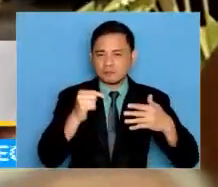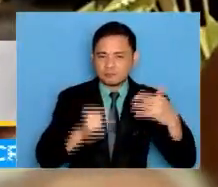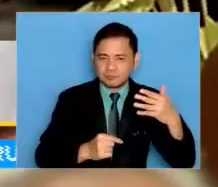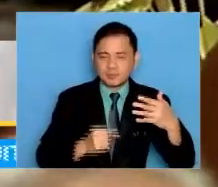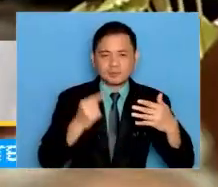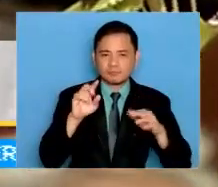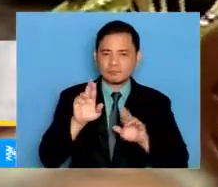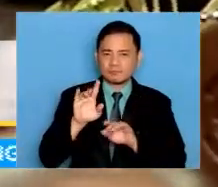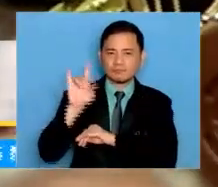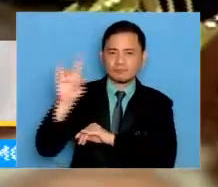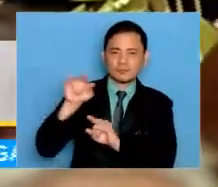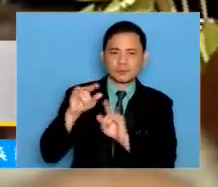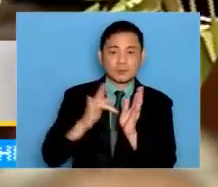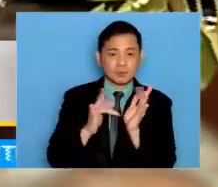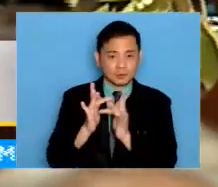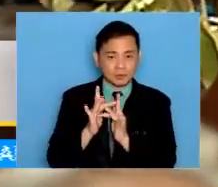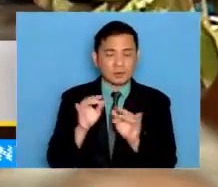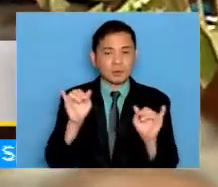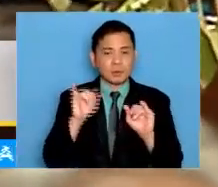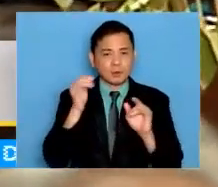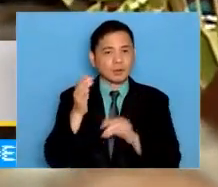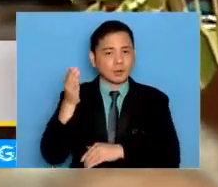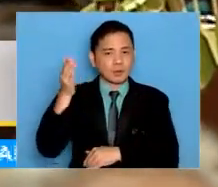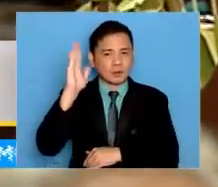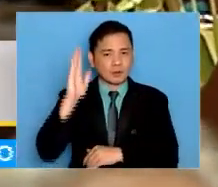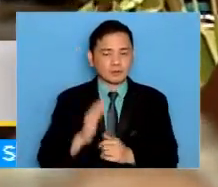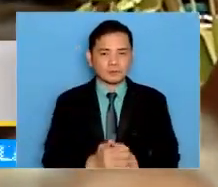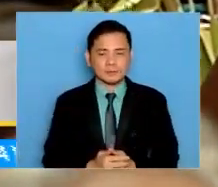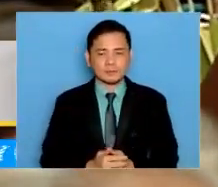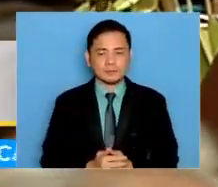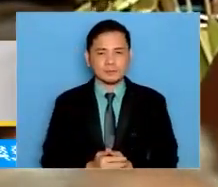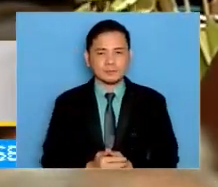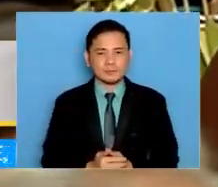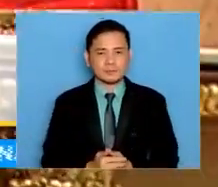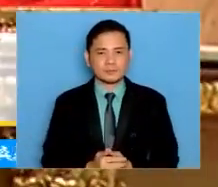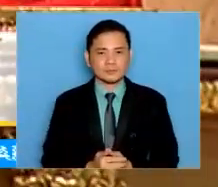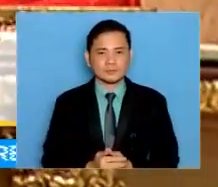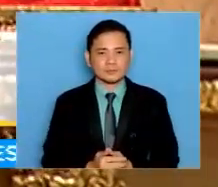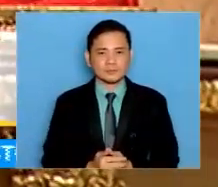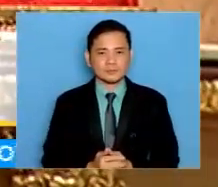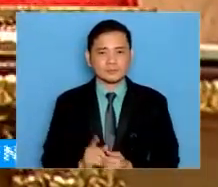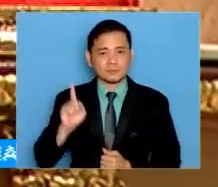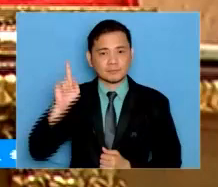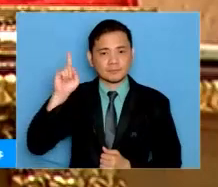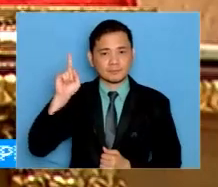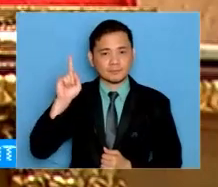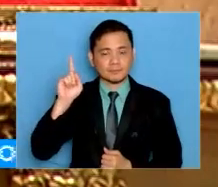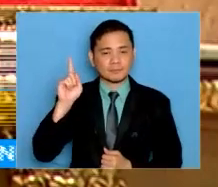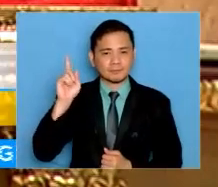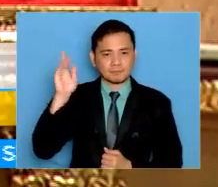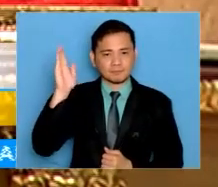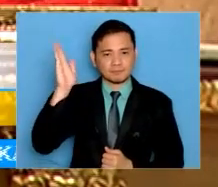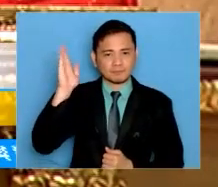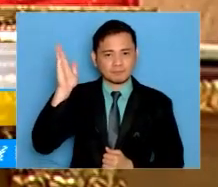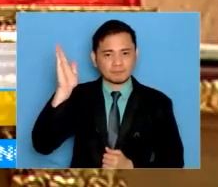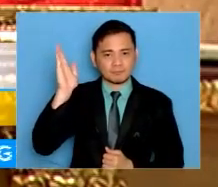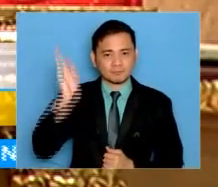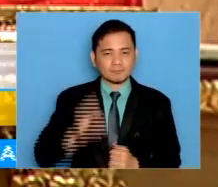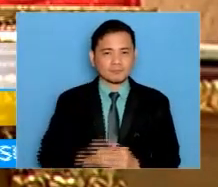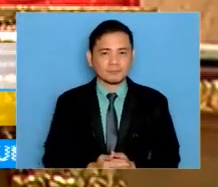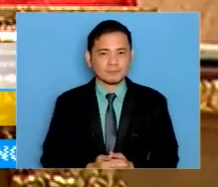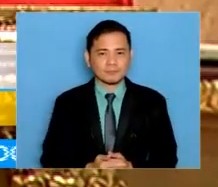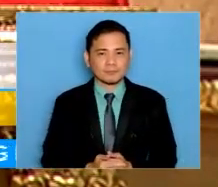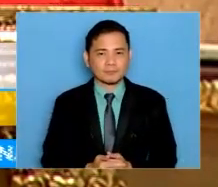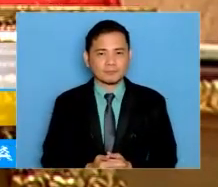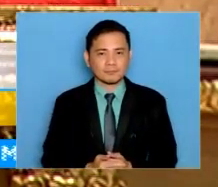dahil sa pagmamahal sa Panginoon. Kung tutuusin ang mas angkop na pagsali sa